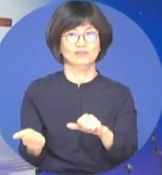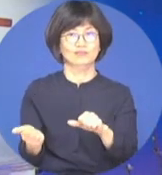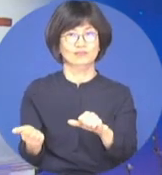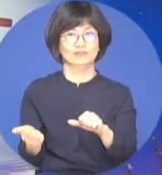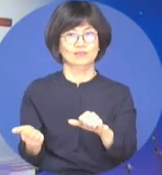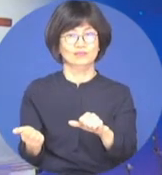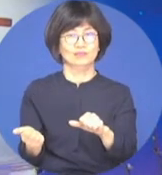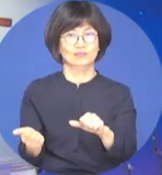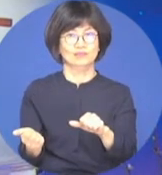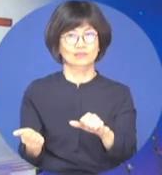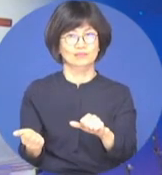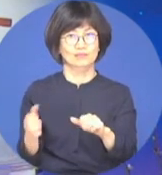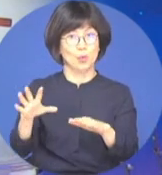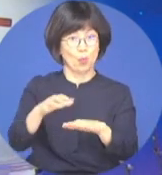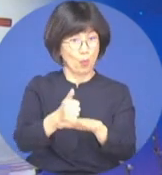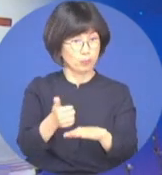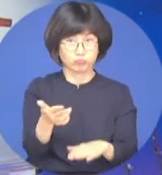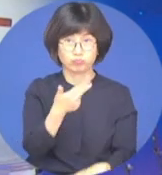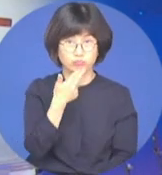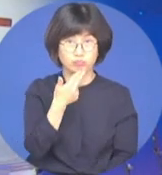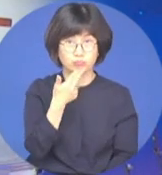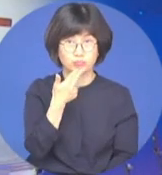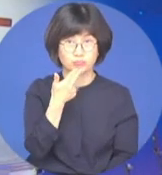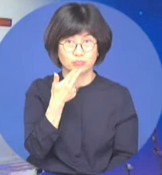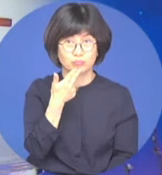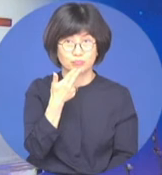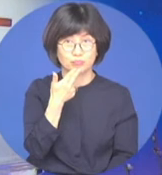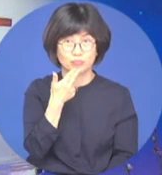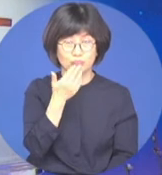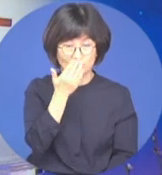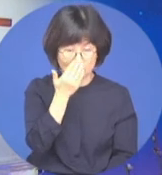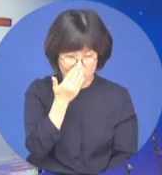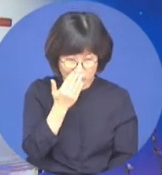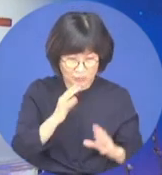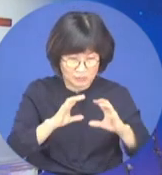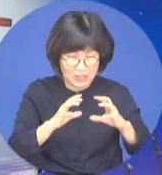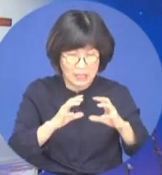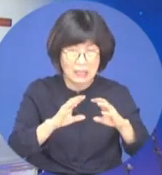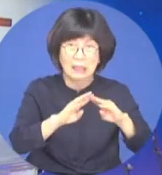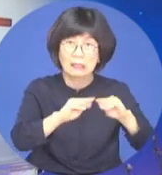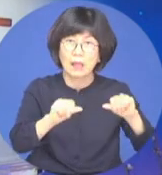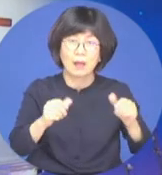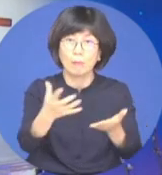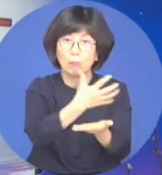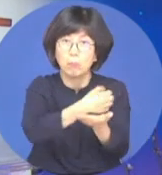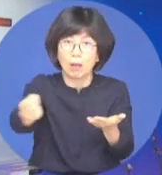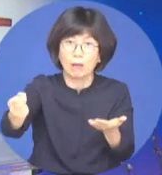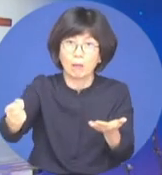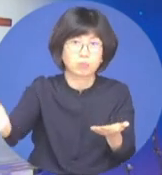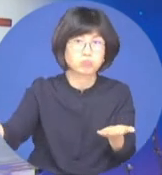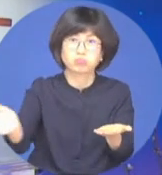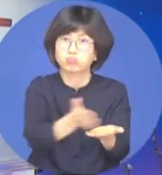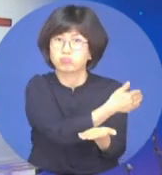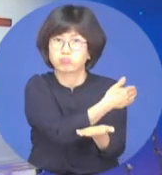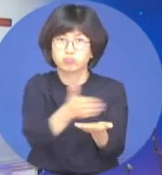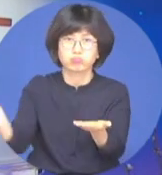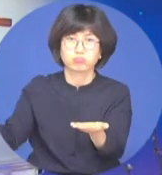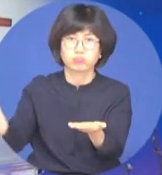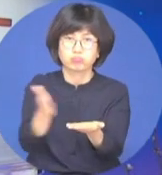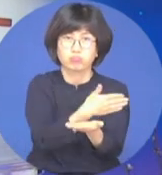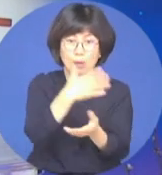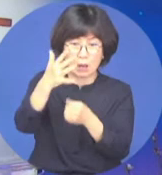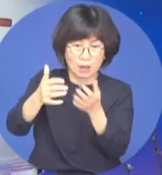왕도 죽고 왕이 없어지잖아요. 그리고 이스라엘 땅도 뺏기잖아요. 아무것도 없잖아요. 하나님의 백성을 왜